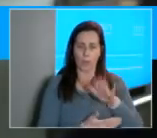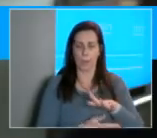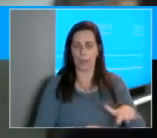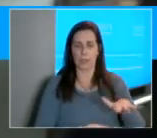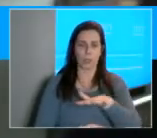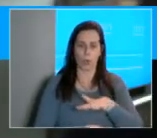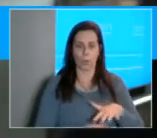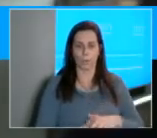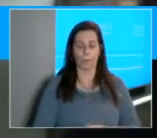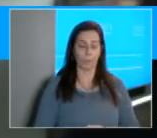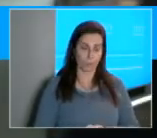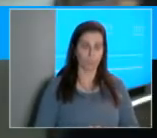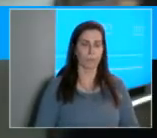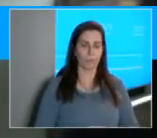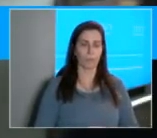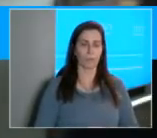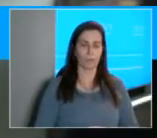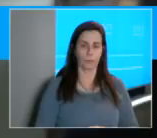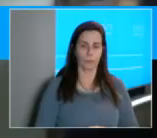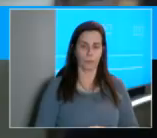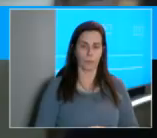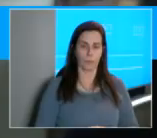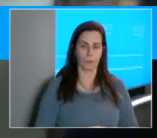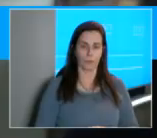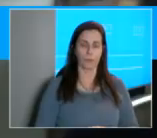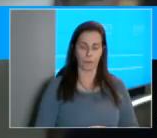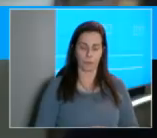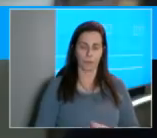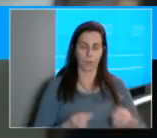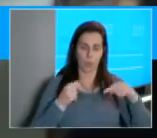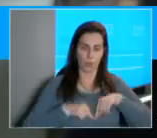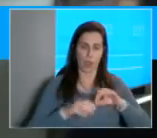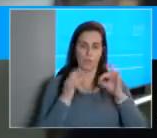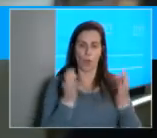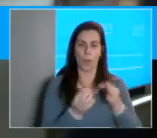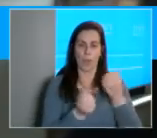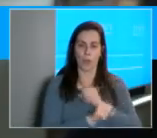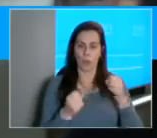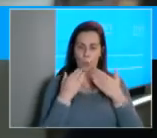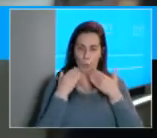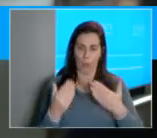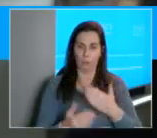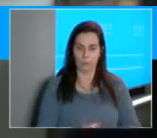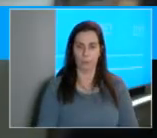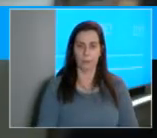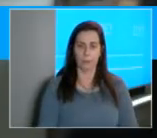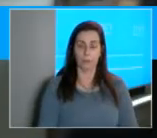באזור במשרד התחבורה. הדברים ברורים, דוקטור רן רם פרומן, יושב ראש הפורום החילוני. תודה